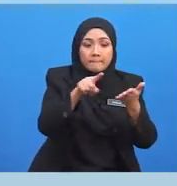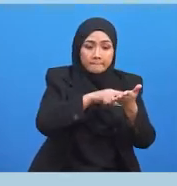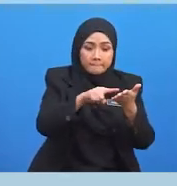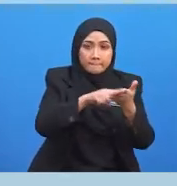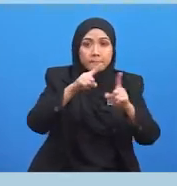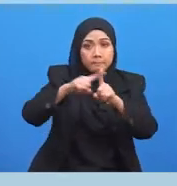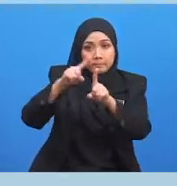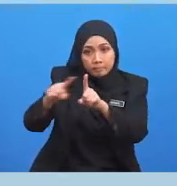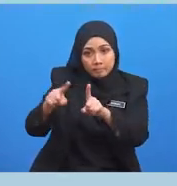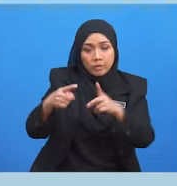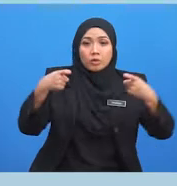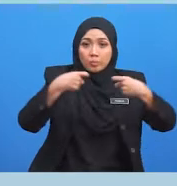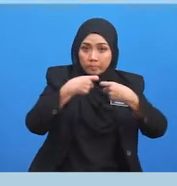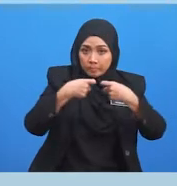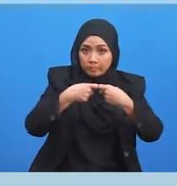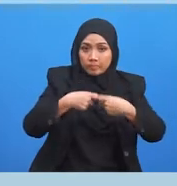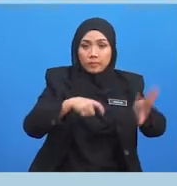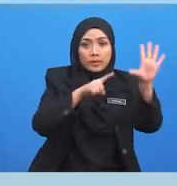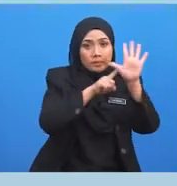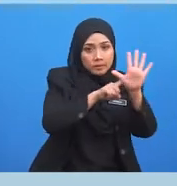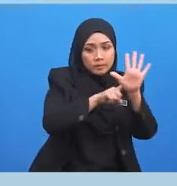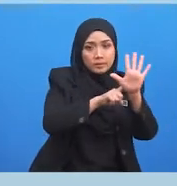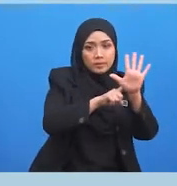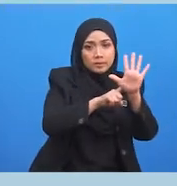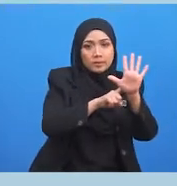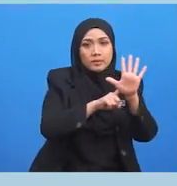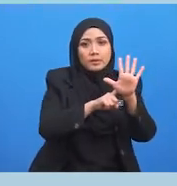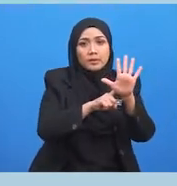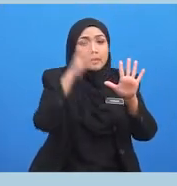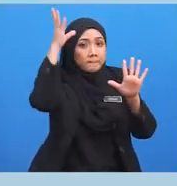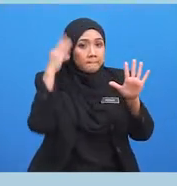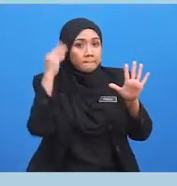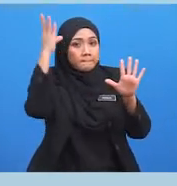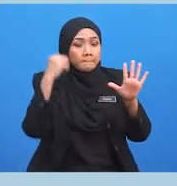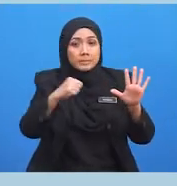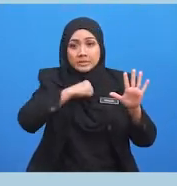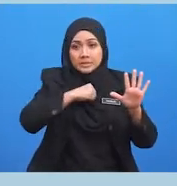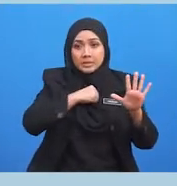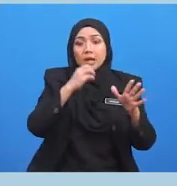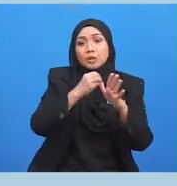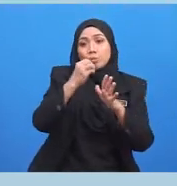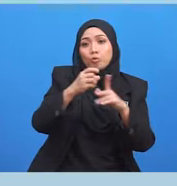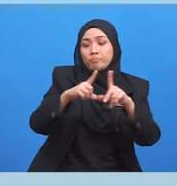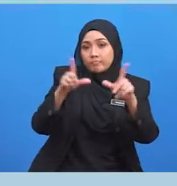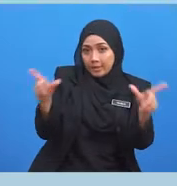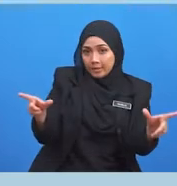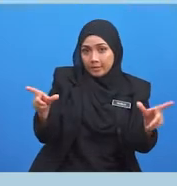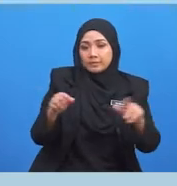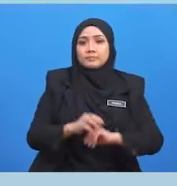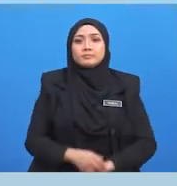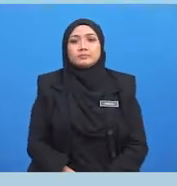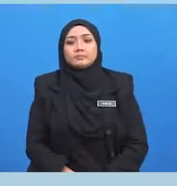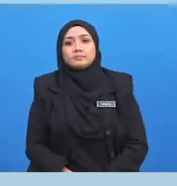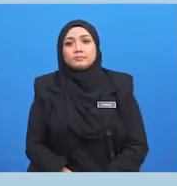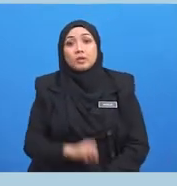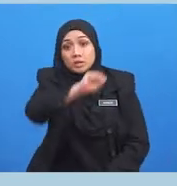media cetak atau elektronik. Yang kelima, pengalaman sendiri atau orang lain. Seterusnya,